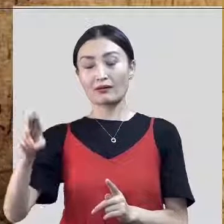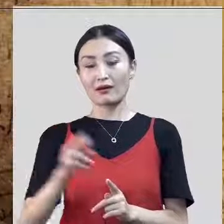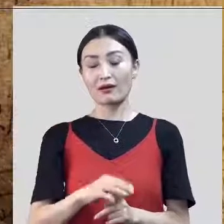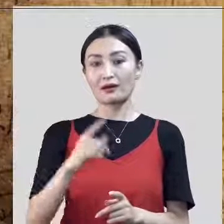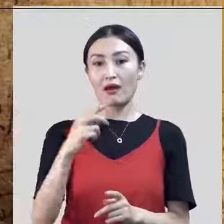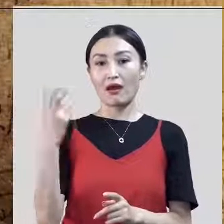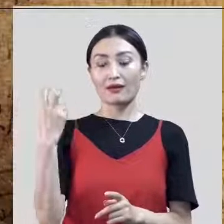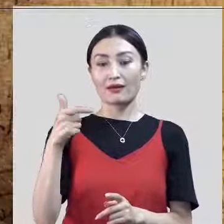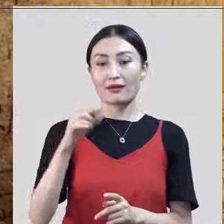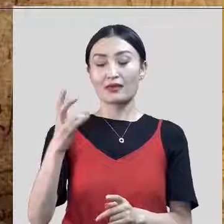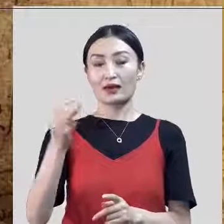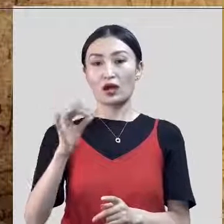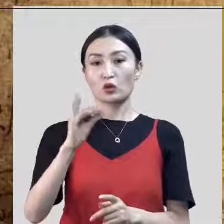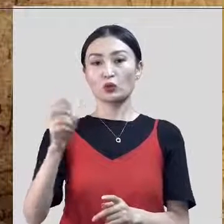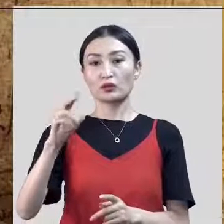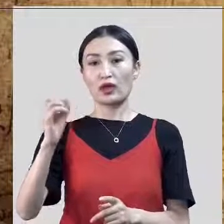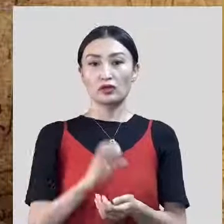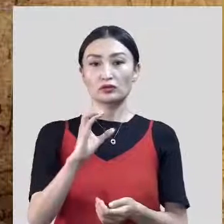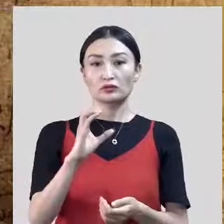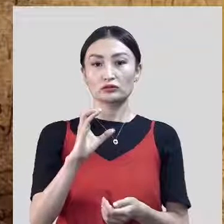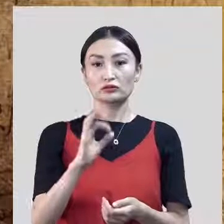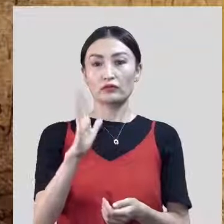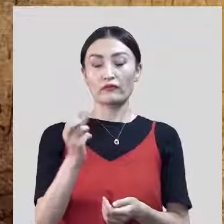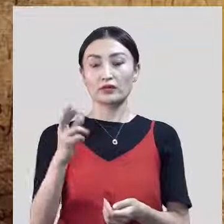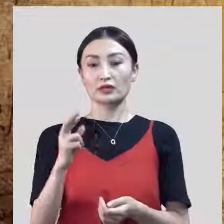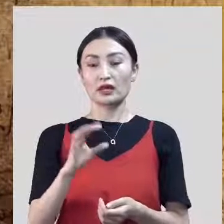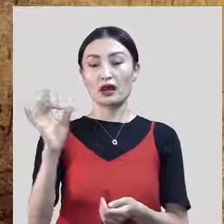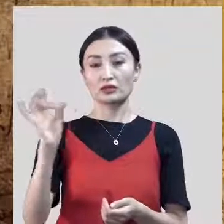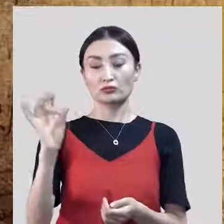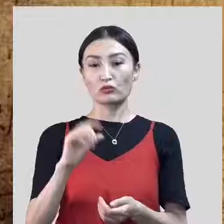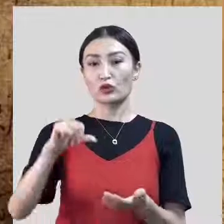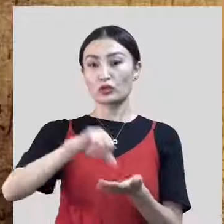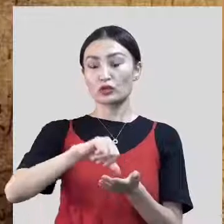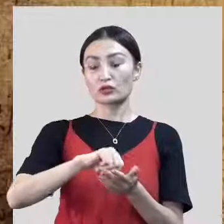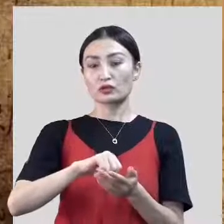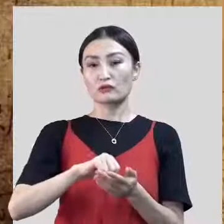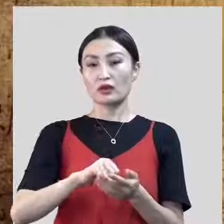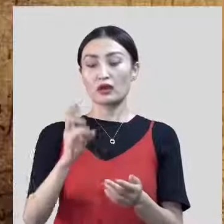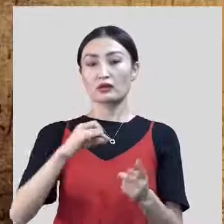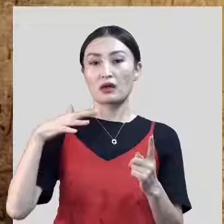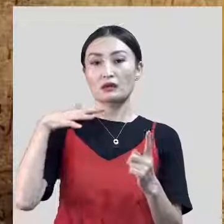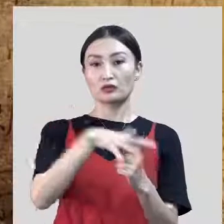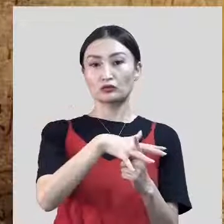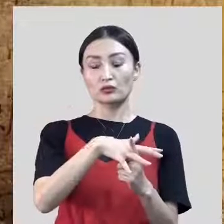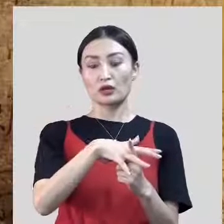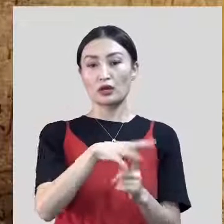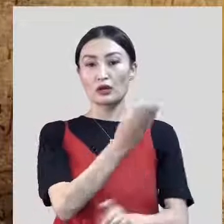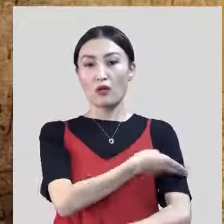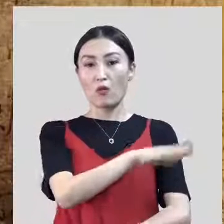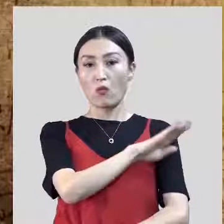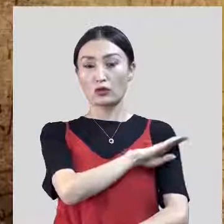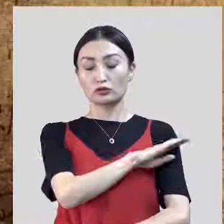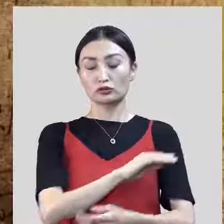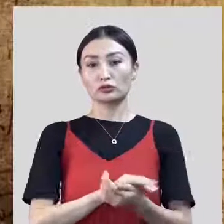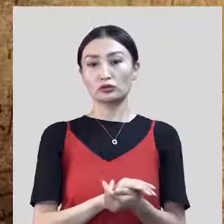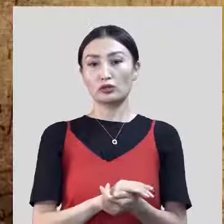генерала юденича и нанесла ей поражен советская республика участвуя в отражении наступления войск на польшу